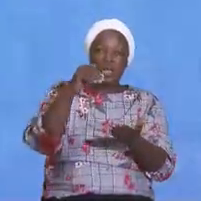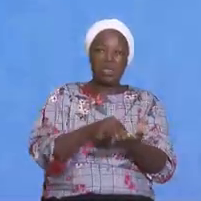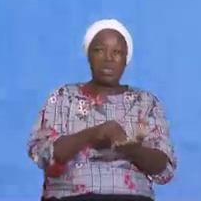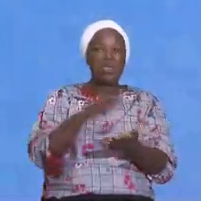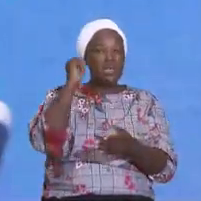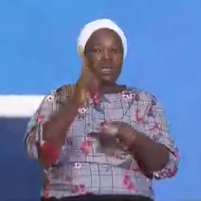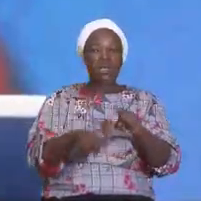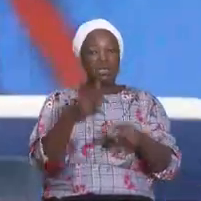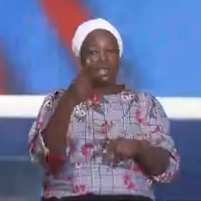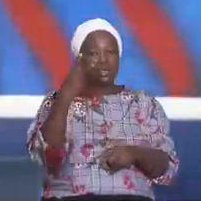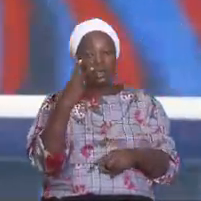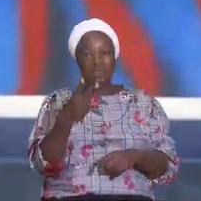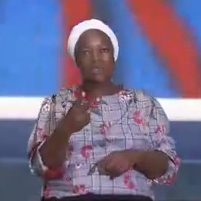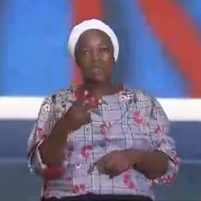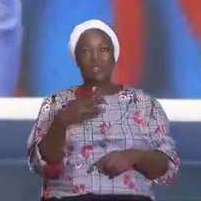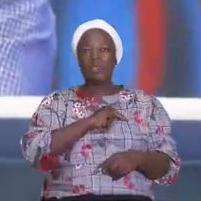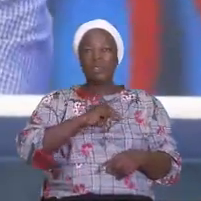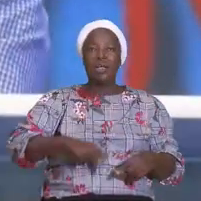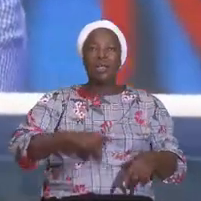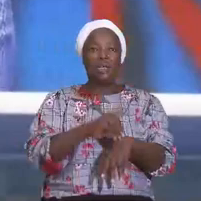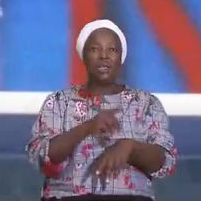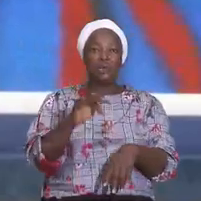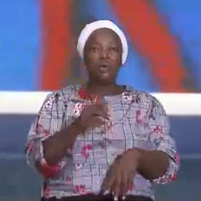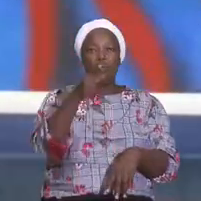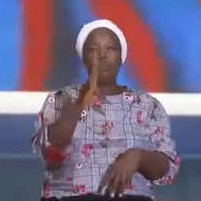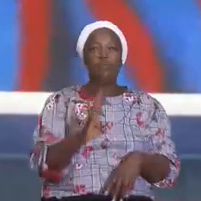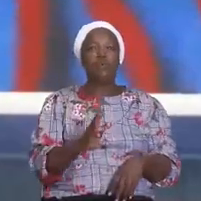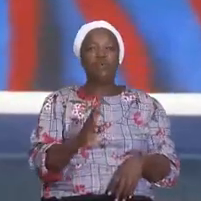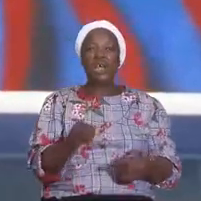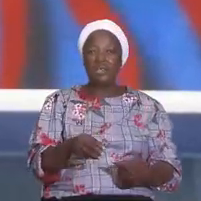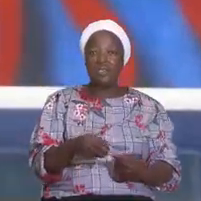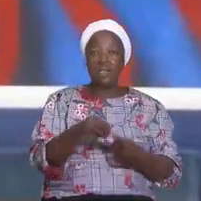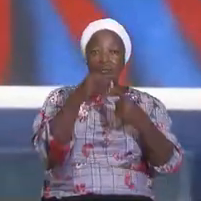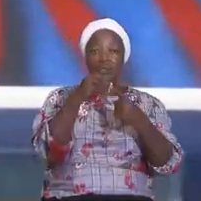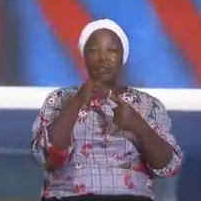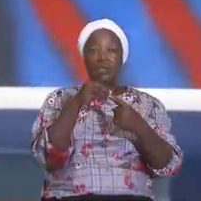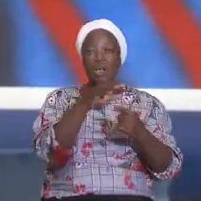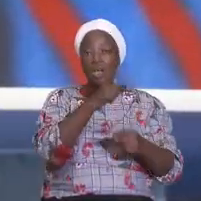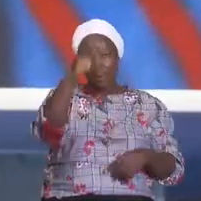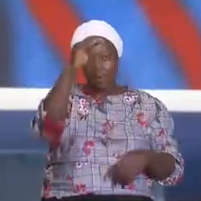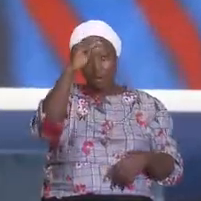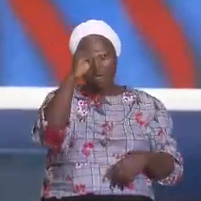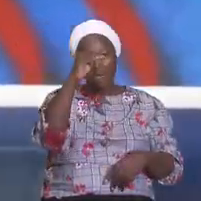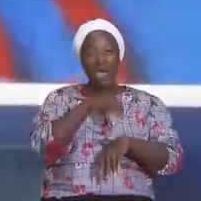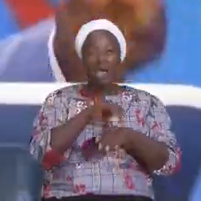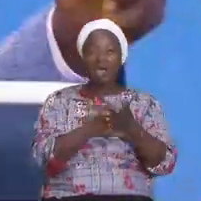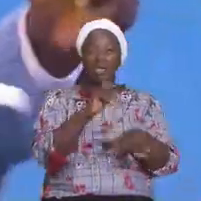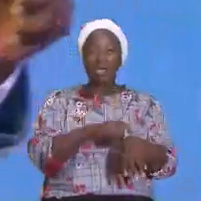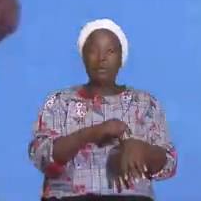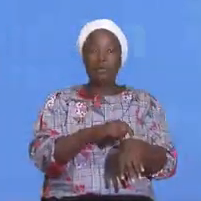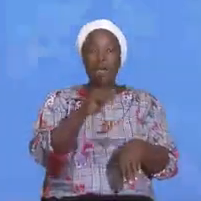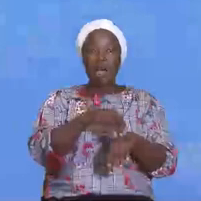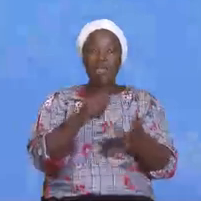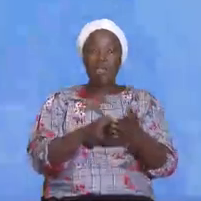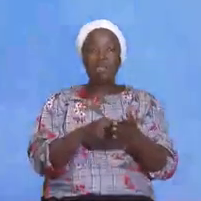ne naît de nouveau, il ne peut voir le royaume de Dieu.